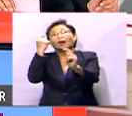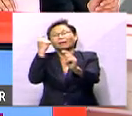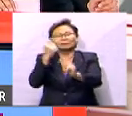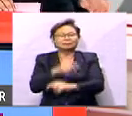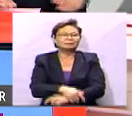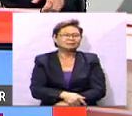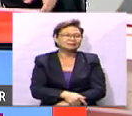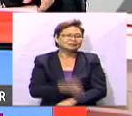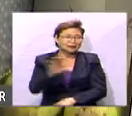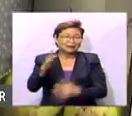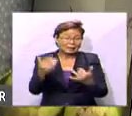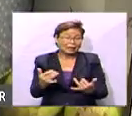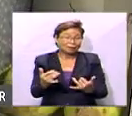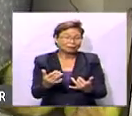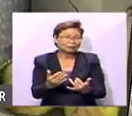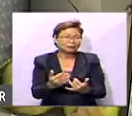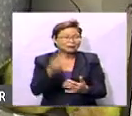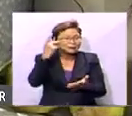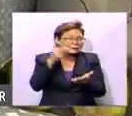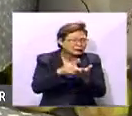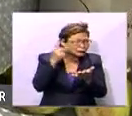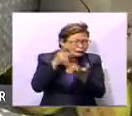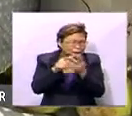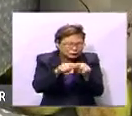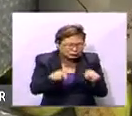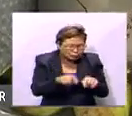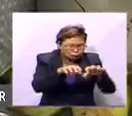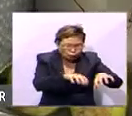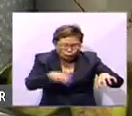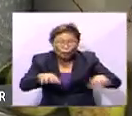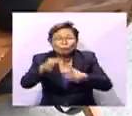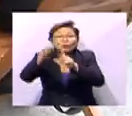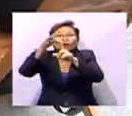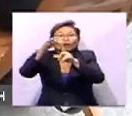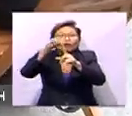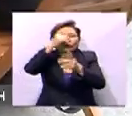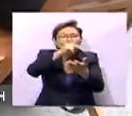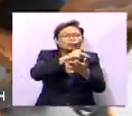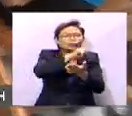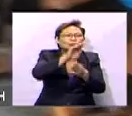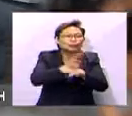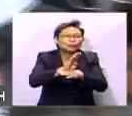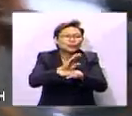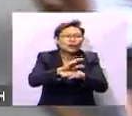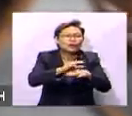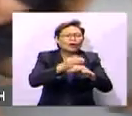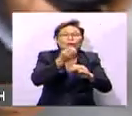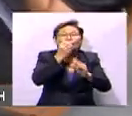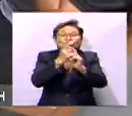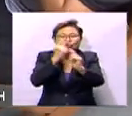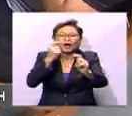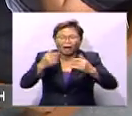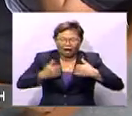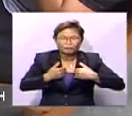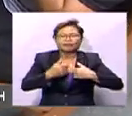truck. Ya, pihaknya kini sedang mengenal pasti lokasi strategik untuk dijadikan pusat perniagaan food truck yang dilengkapi